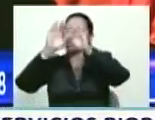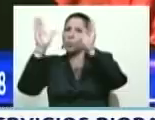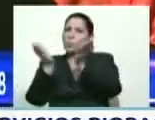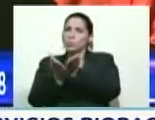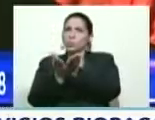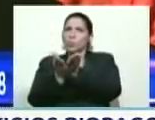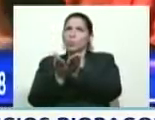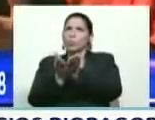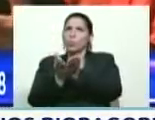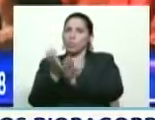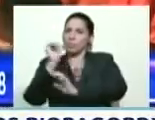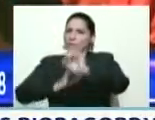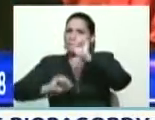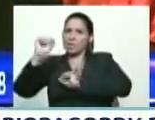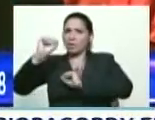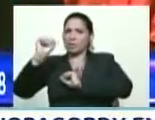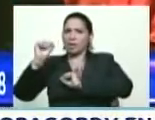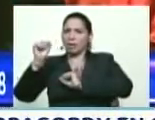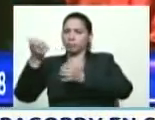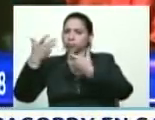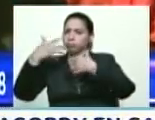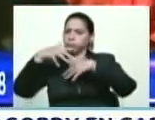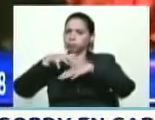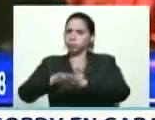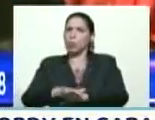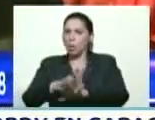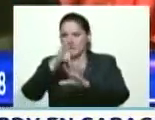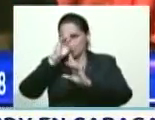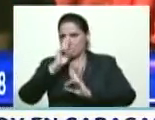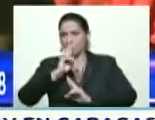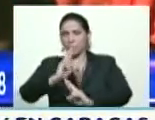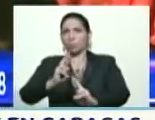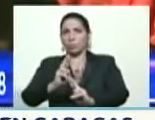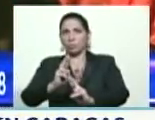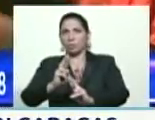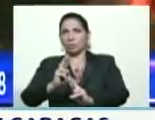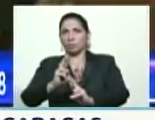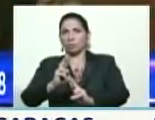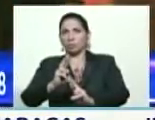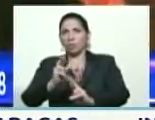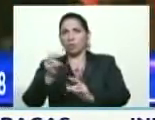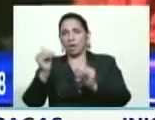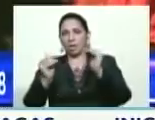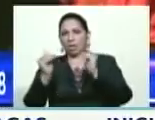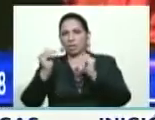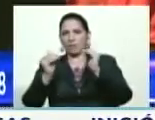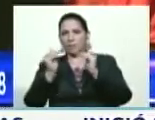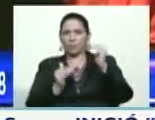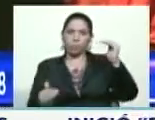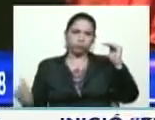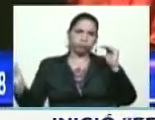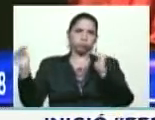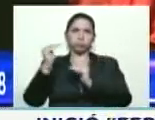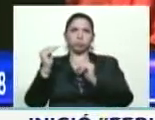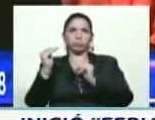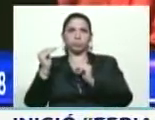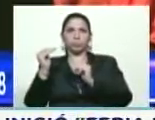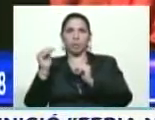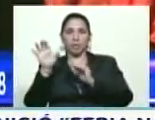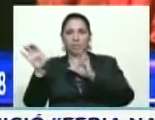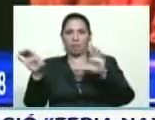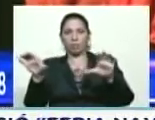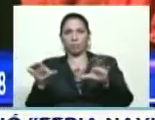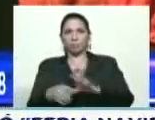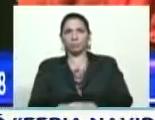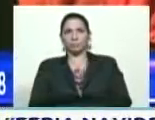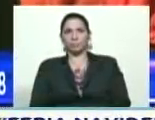que defienden las relaciones respetuosas de equilibrio, de altura entre los estados.